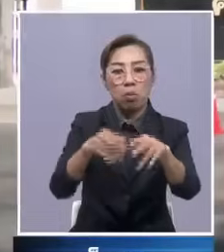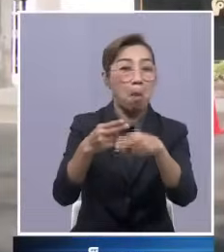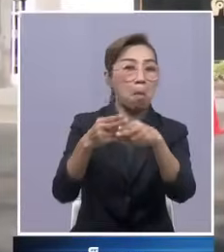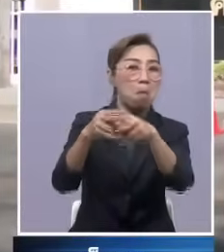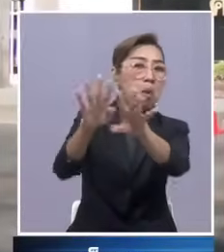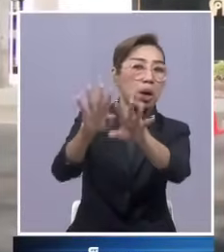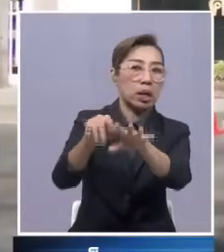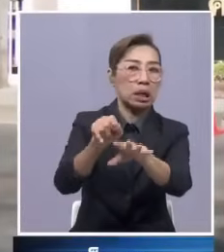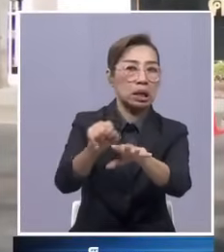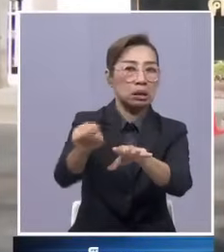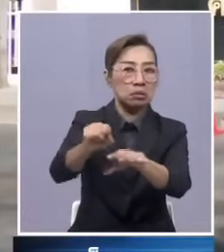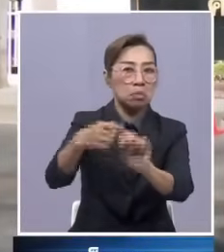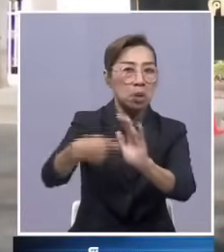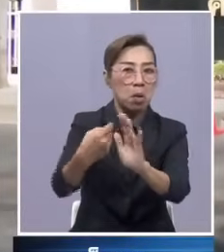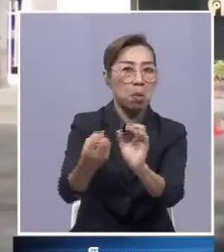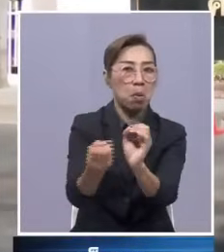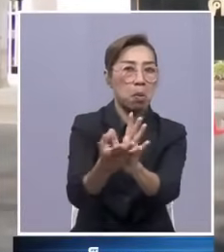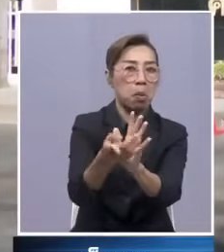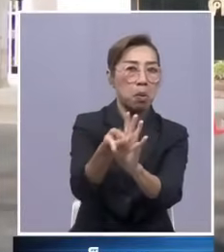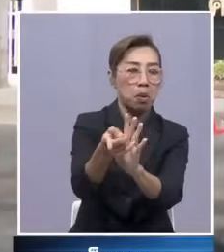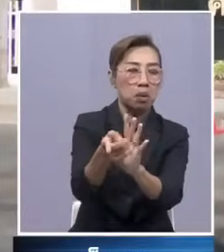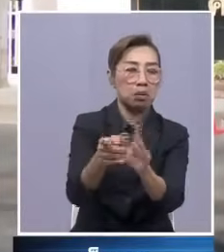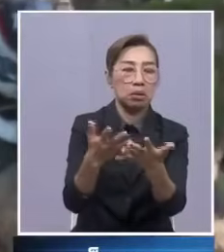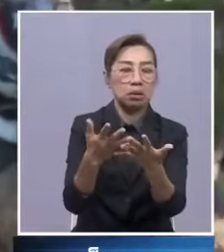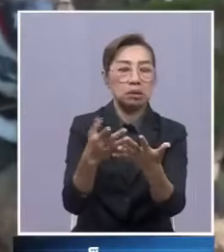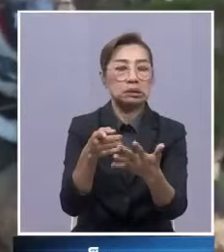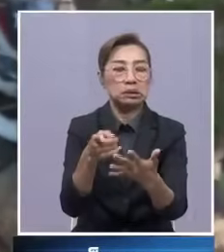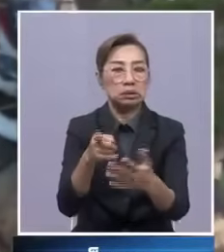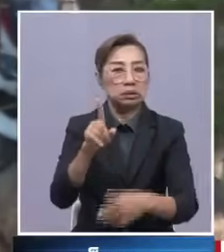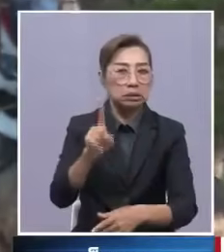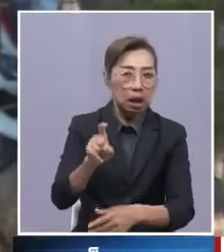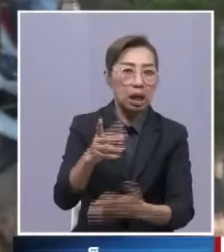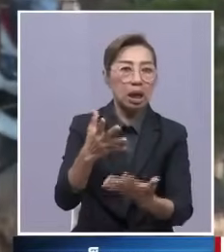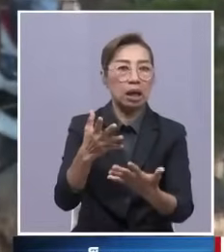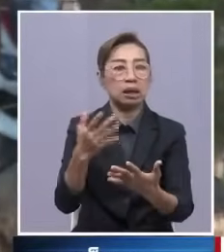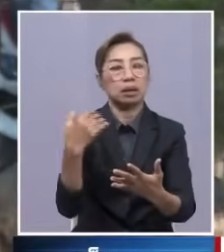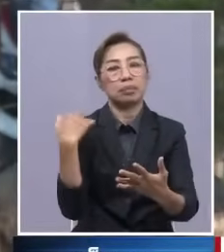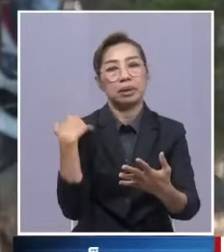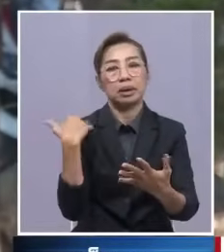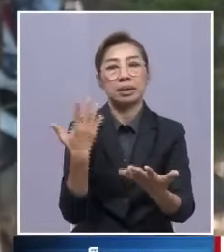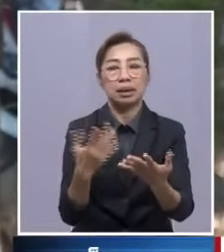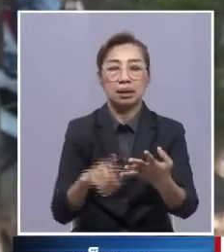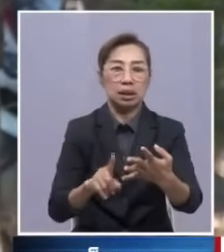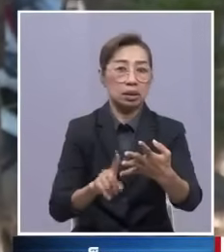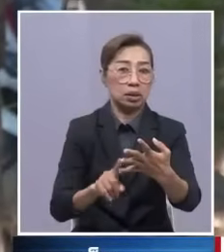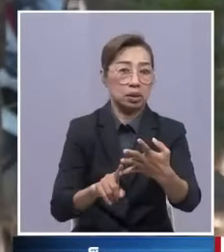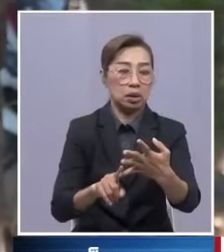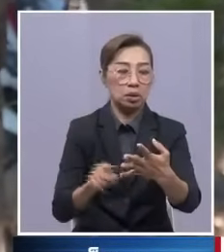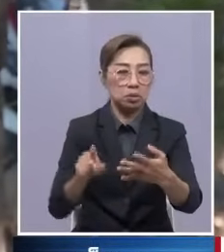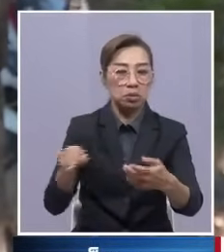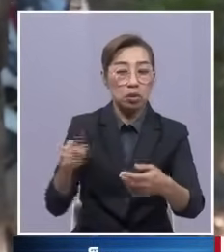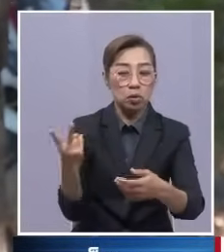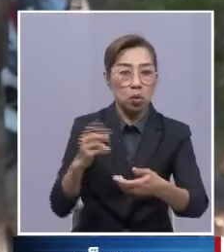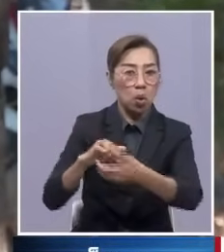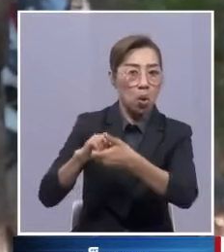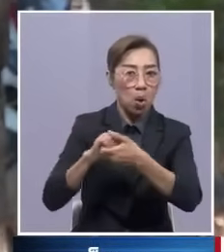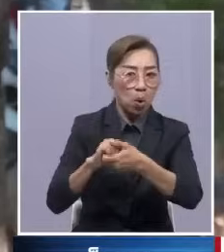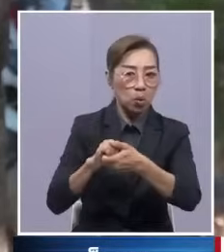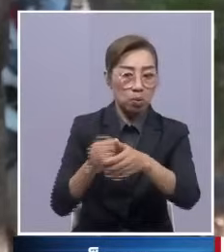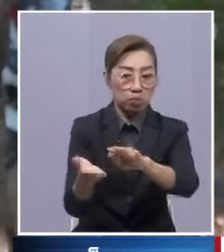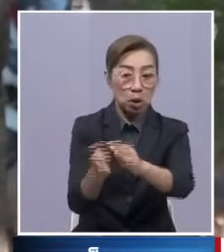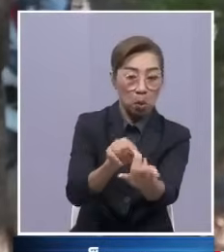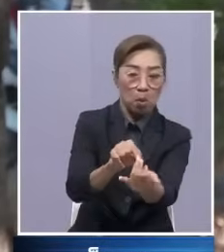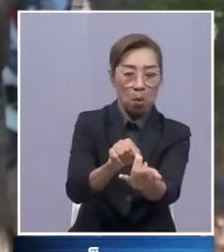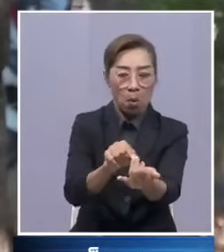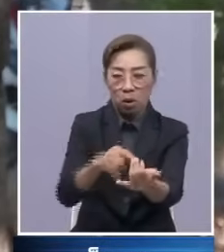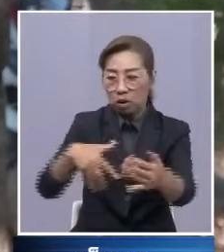ไว้ที่ใดที่1พ้นไปเสียจากตนเป็นเหตุทำให้ถูกทอดทิ้งถึงแก่ความตายนะครับแล้วก็ข้อหาร่วมกันกระทำการใดๆแก่ศพส